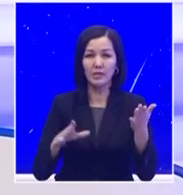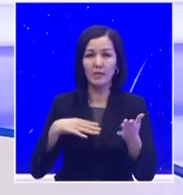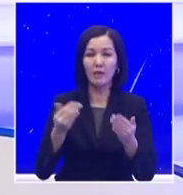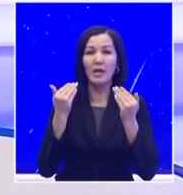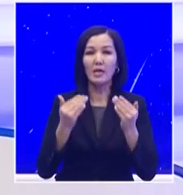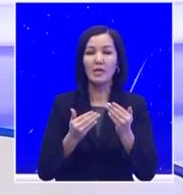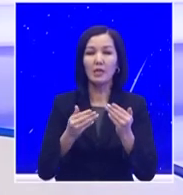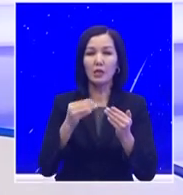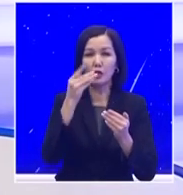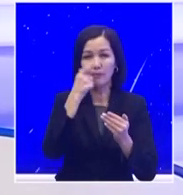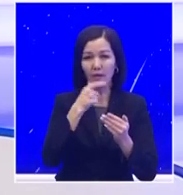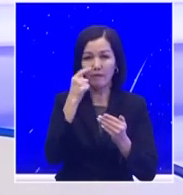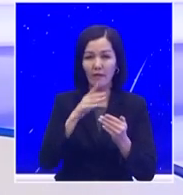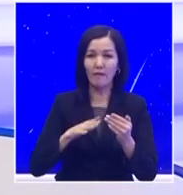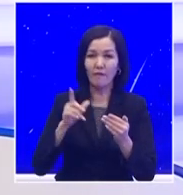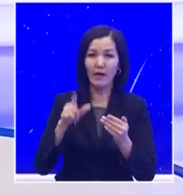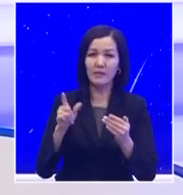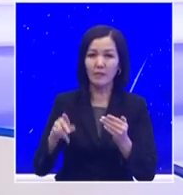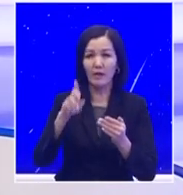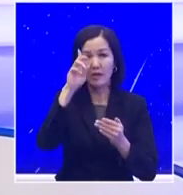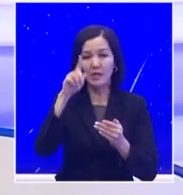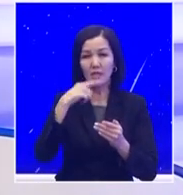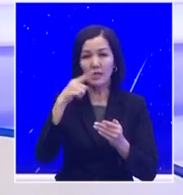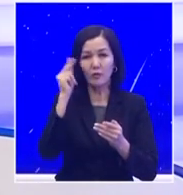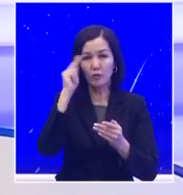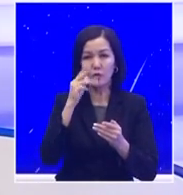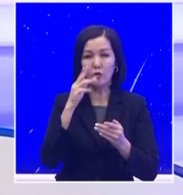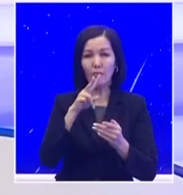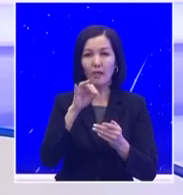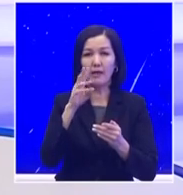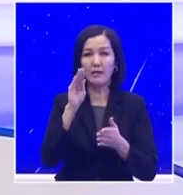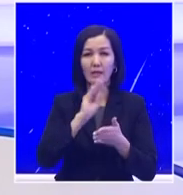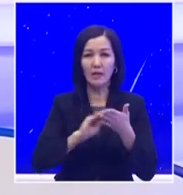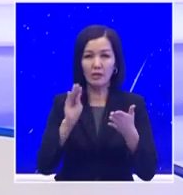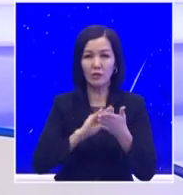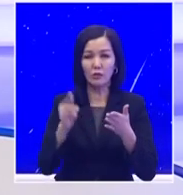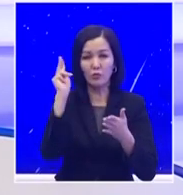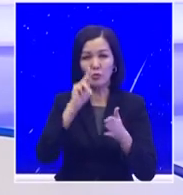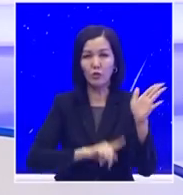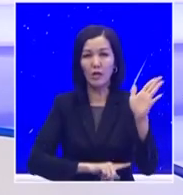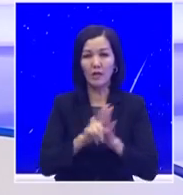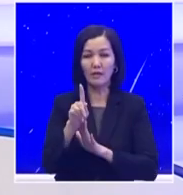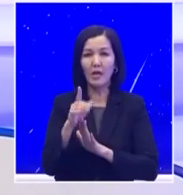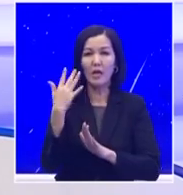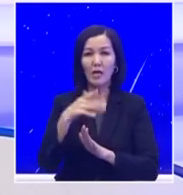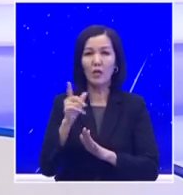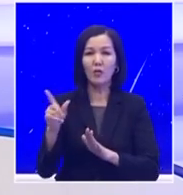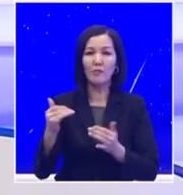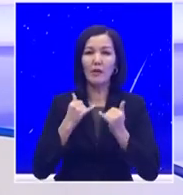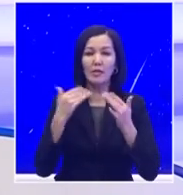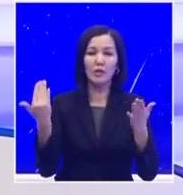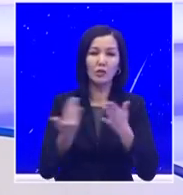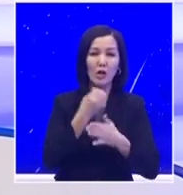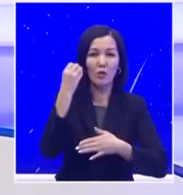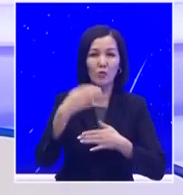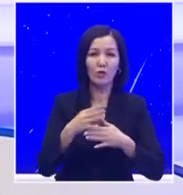тапты. Енді жазиралы өңірдегі азаматтар мемлекеттік тілді терең меңгеріп, латын әліпбиін еркін үйрене алады. Елу адамға арналған